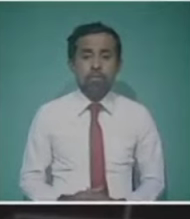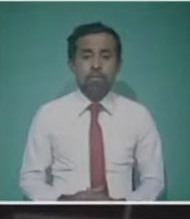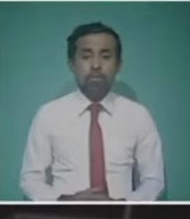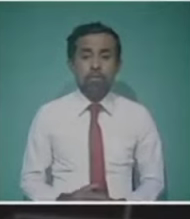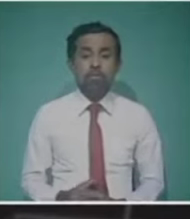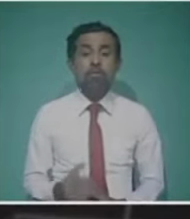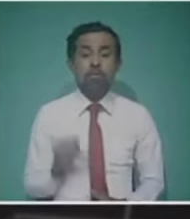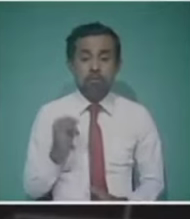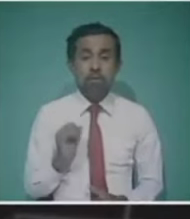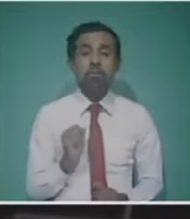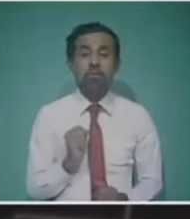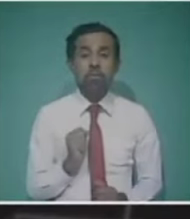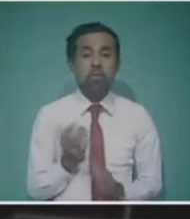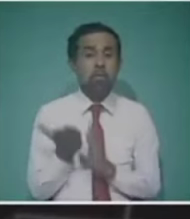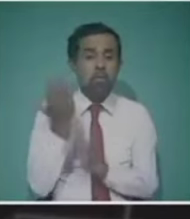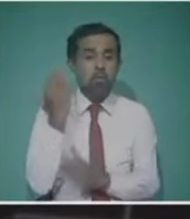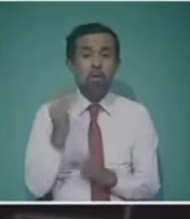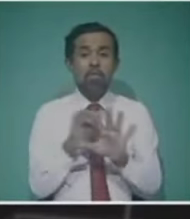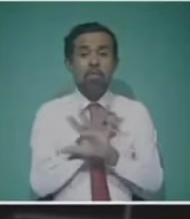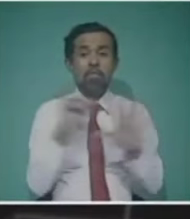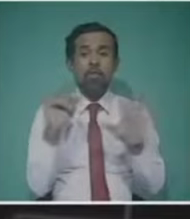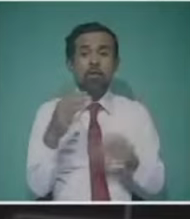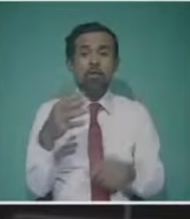கடந்த 16ஆம் தேதி